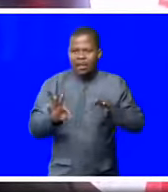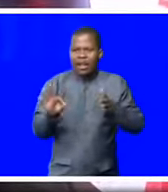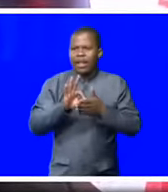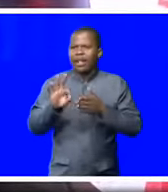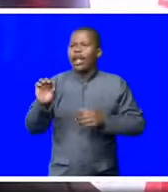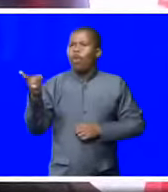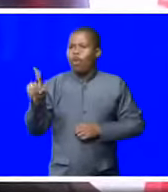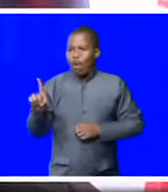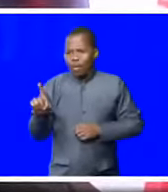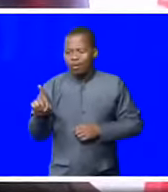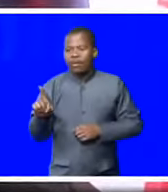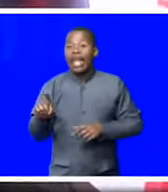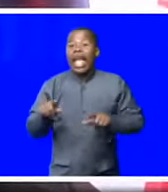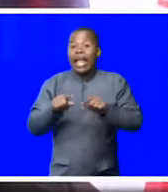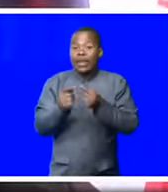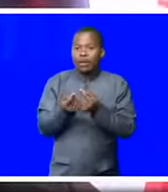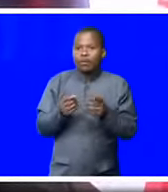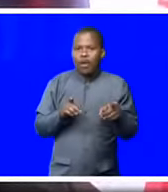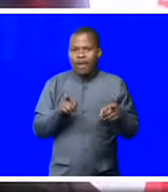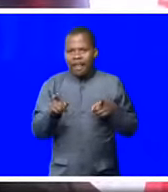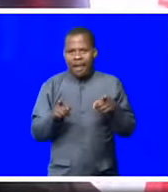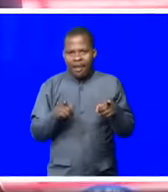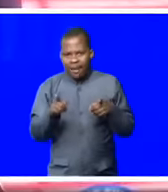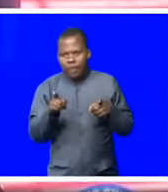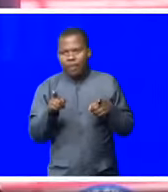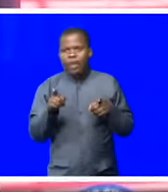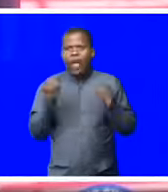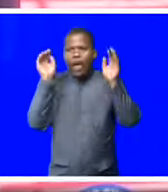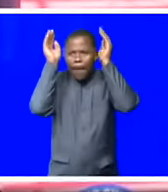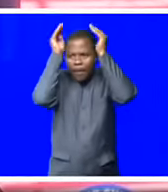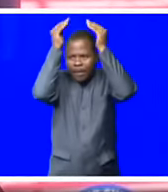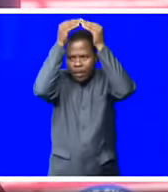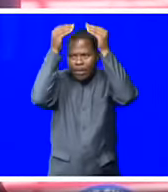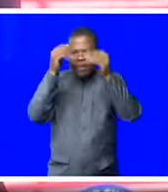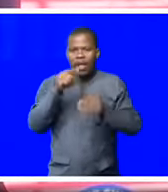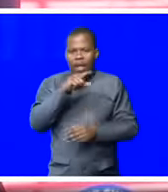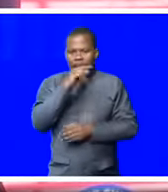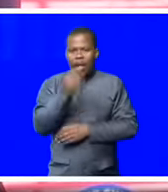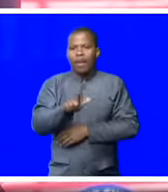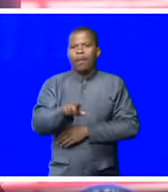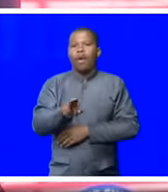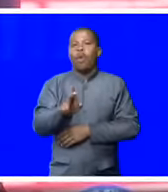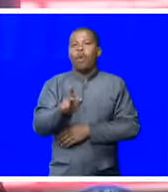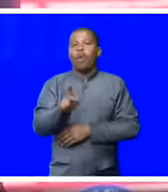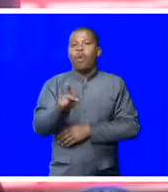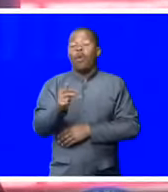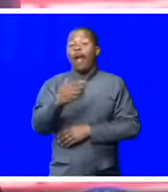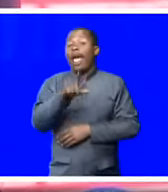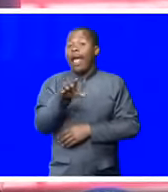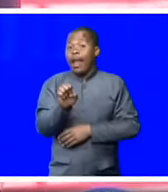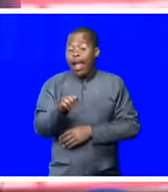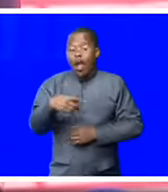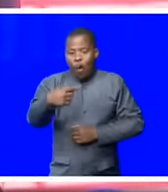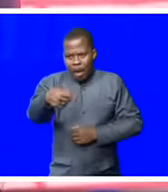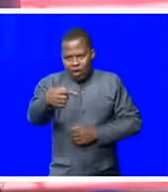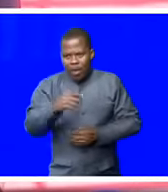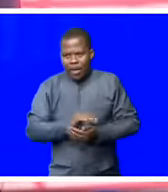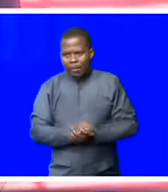ukuthi umbhishobhi ibhekile ikhelo solunguye mengameli waleli cembu. Imbabane Swallows iphethwe